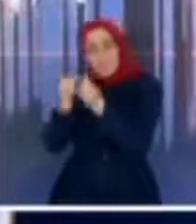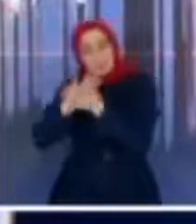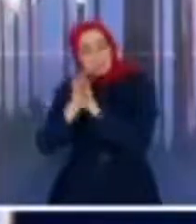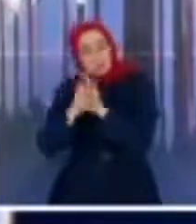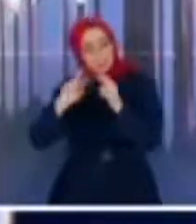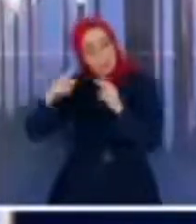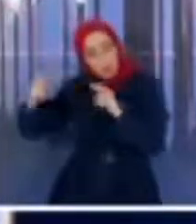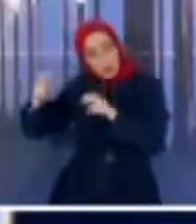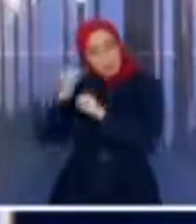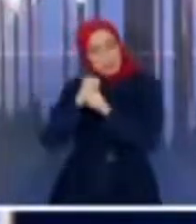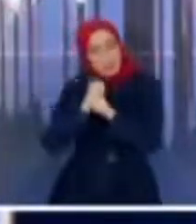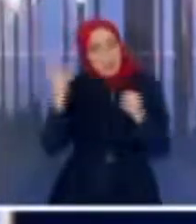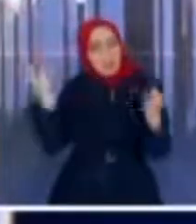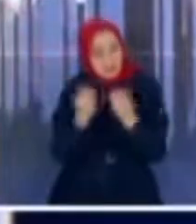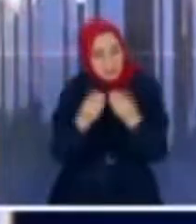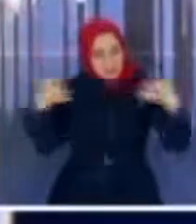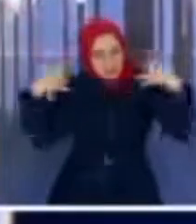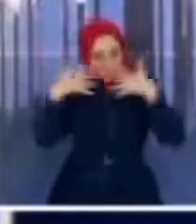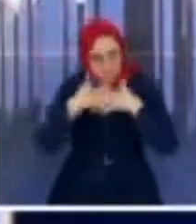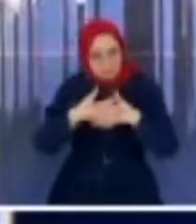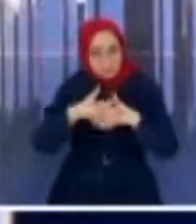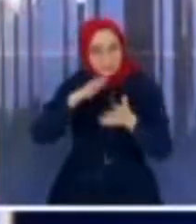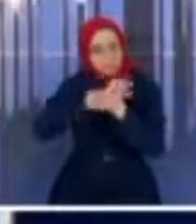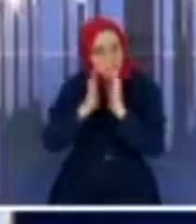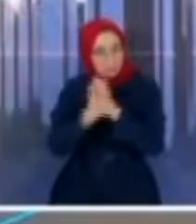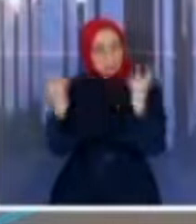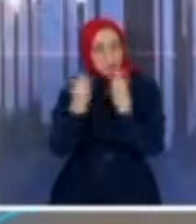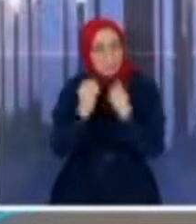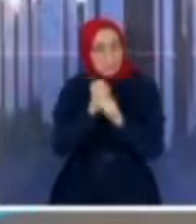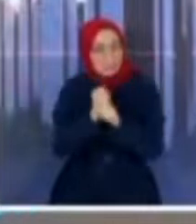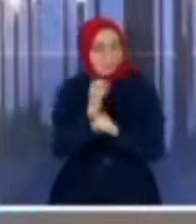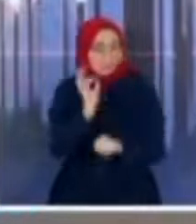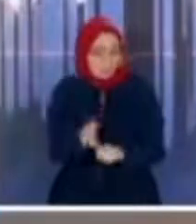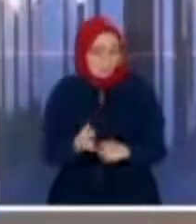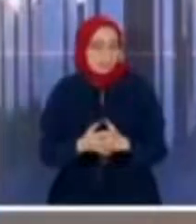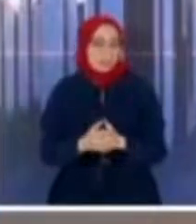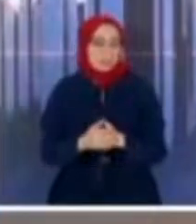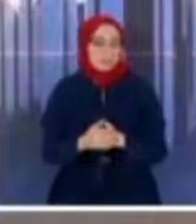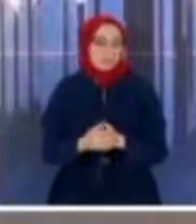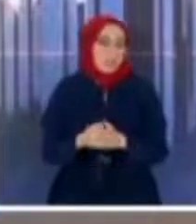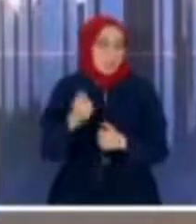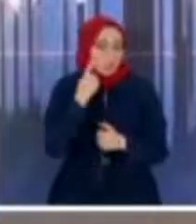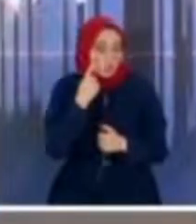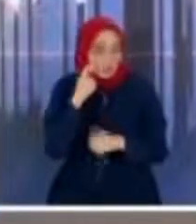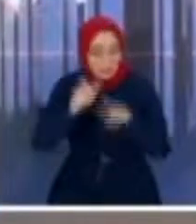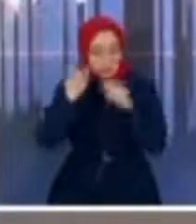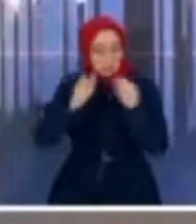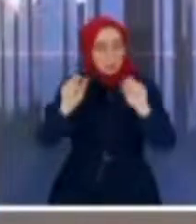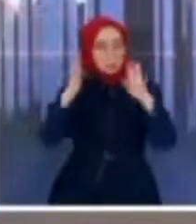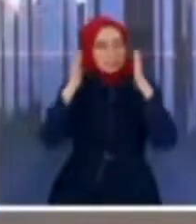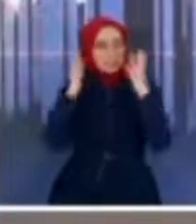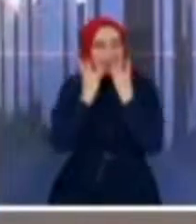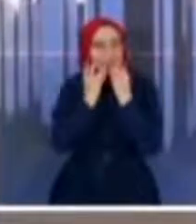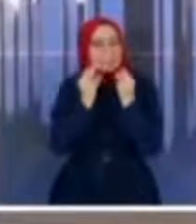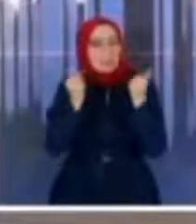فما تضامن جمعياتي ما بين الجمعيات في حد ذاتها. كذلك مسألة الجانب الإيكولوجي